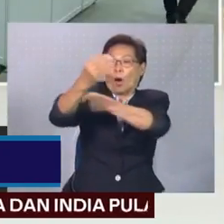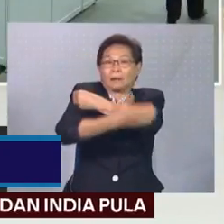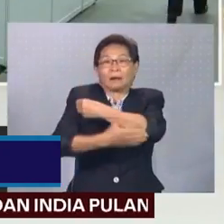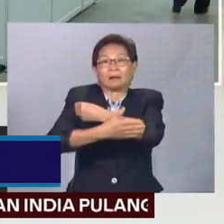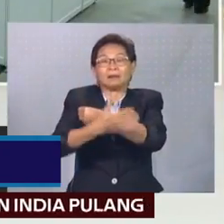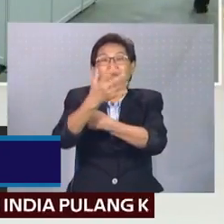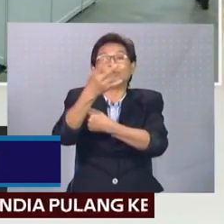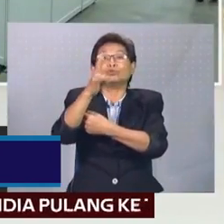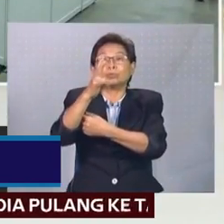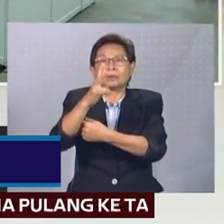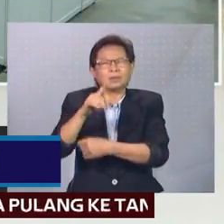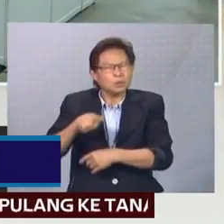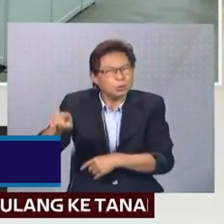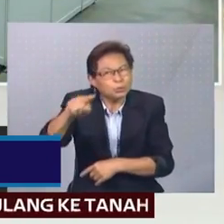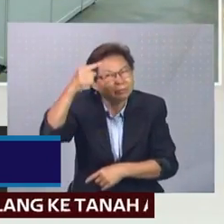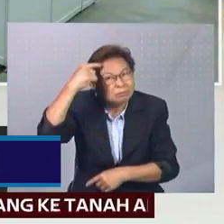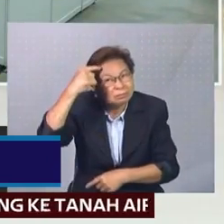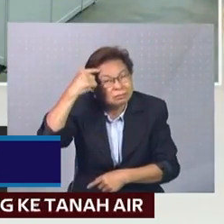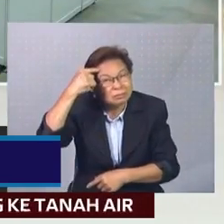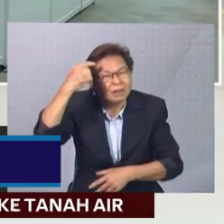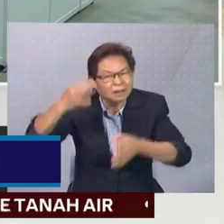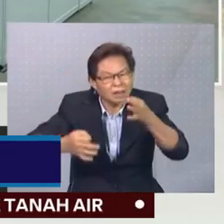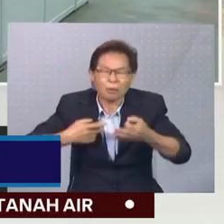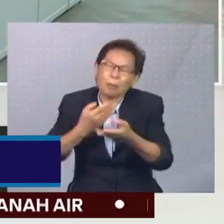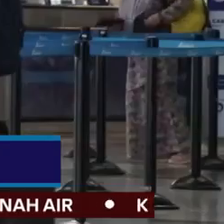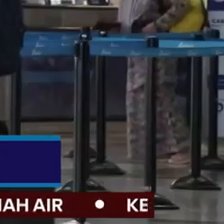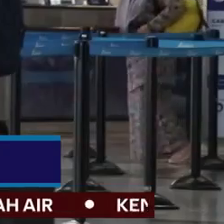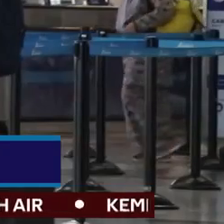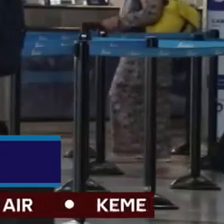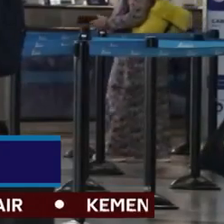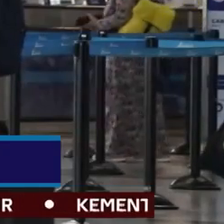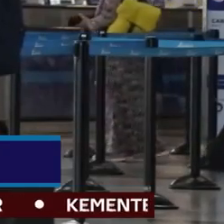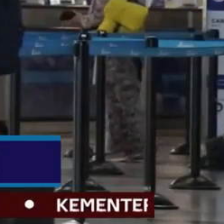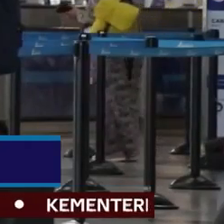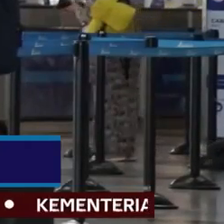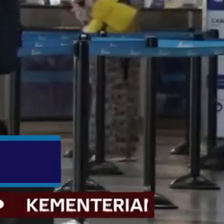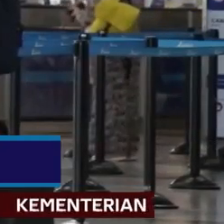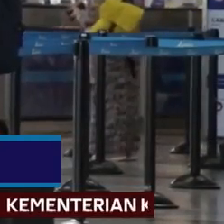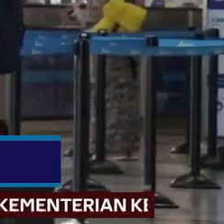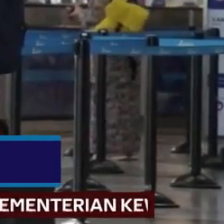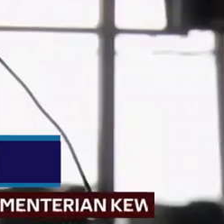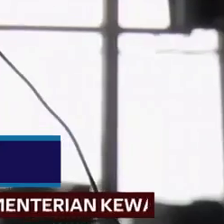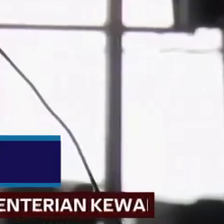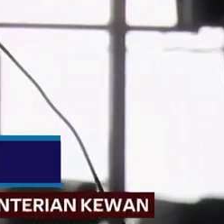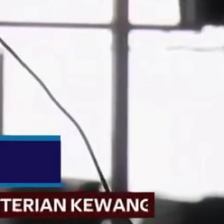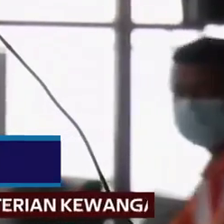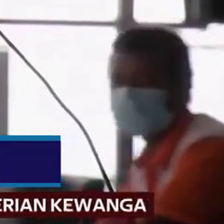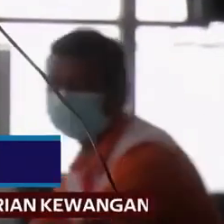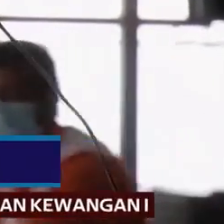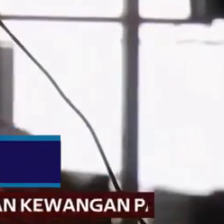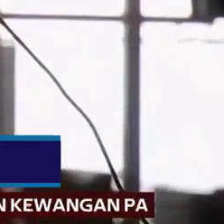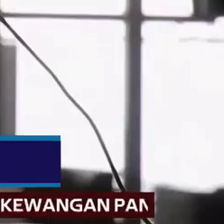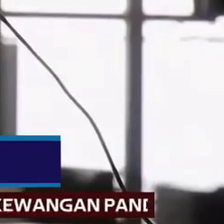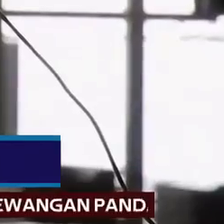coba kita bayangkan kalau kita bebaskan mereka justru beliau mahura yakin dengan segala tindakan yang